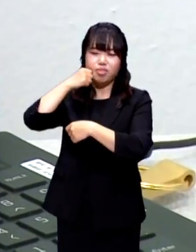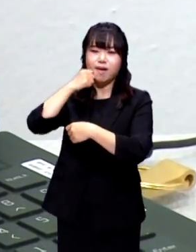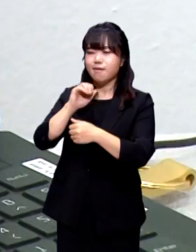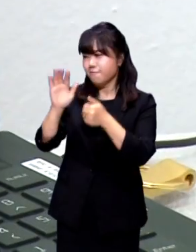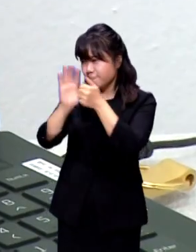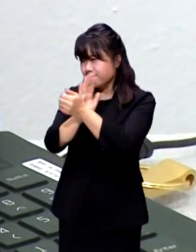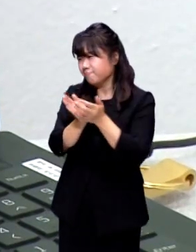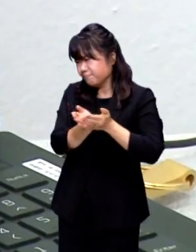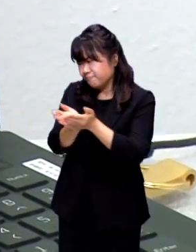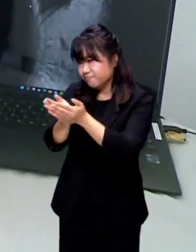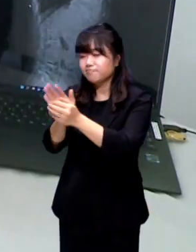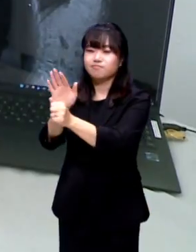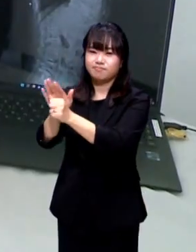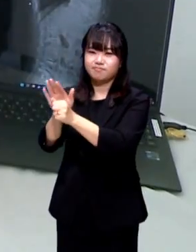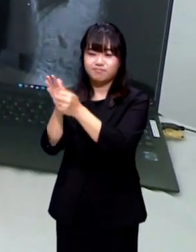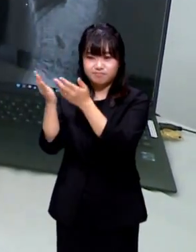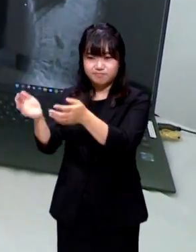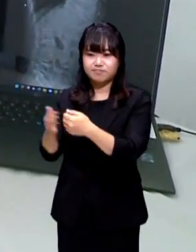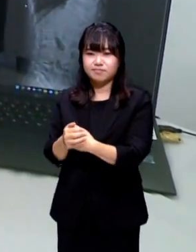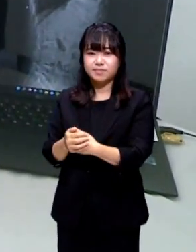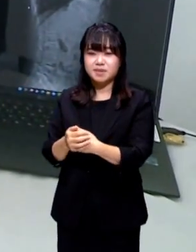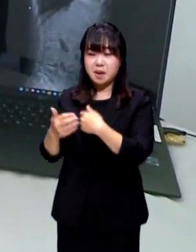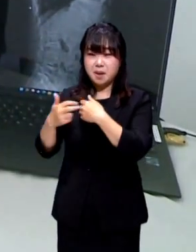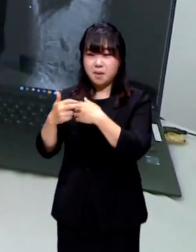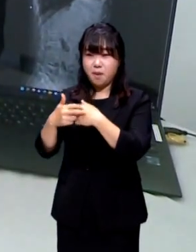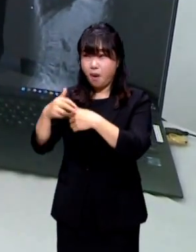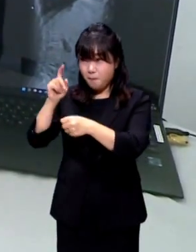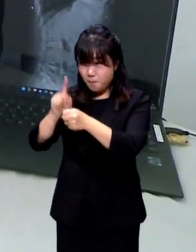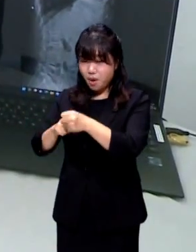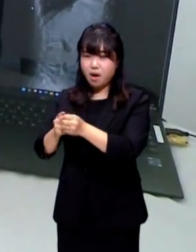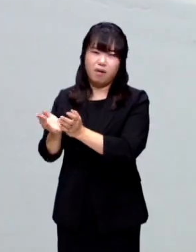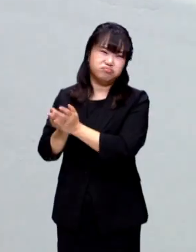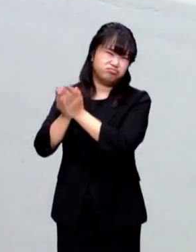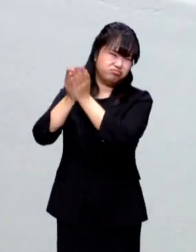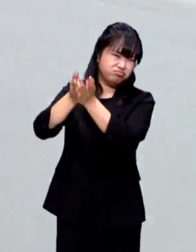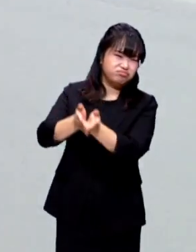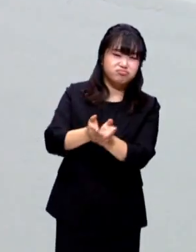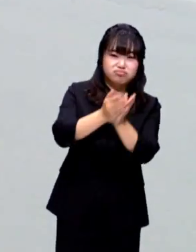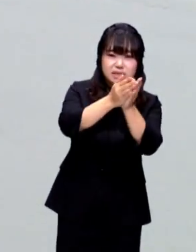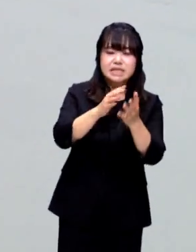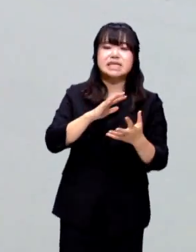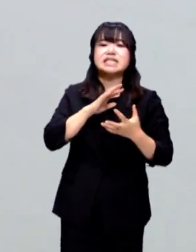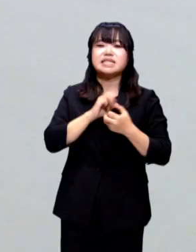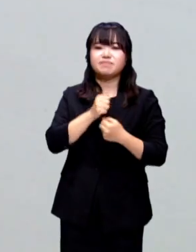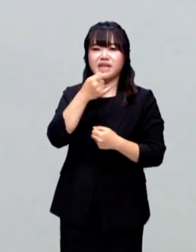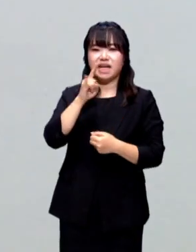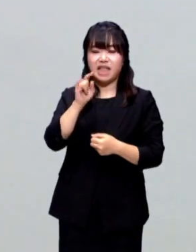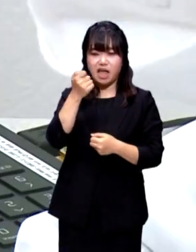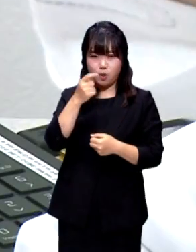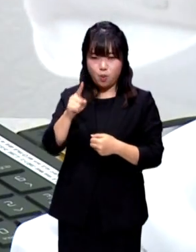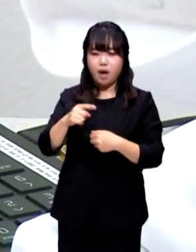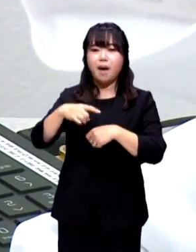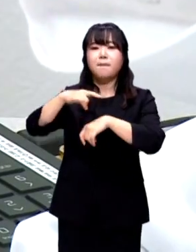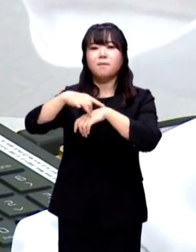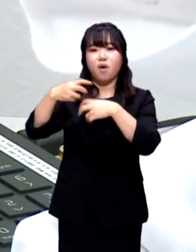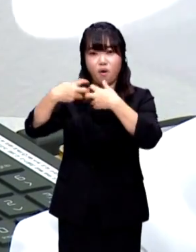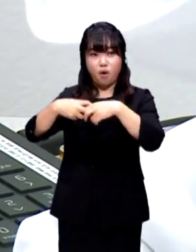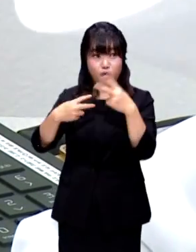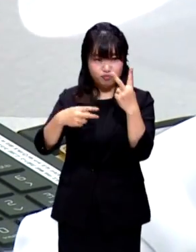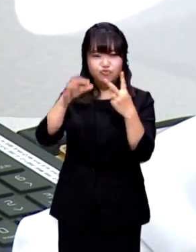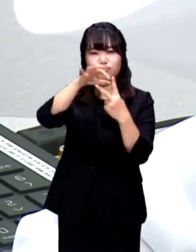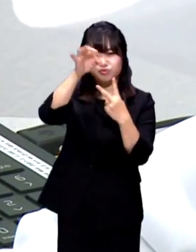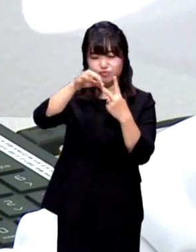위해서입니다. 특히 주민들이 육지로 나와야만 진료를 받을 수 있는 심장내과와 정형외과로 진료 과목을